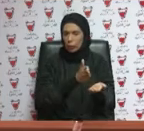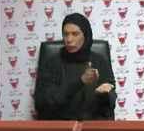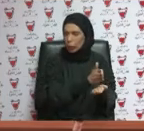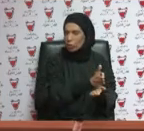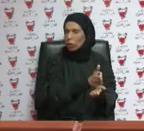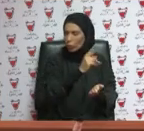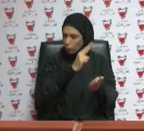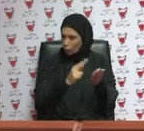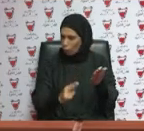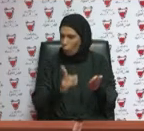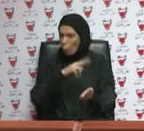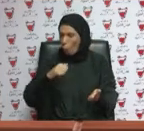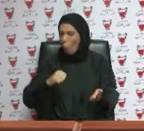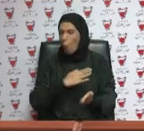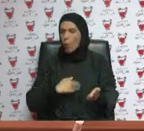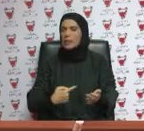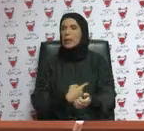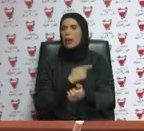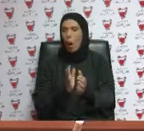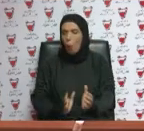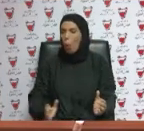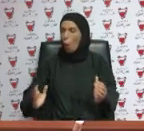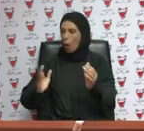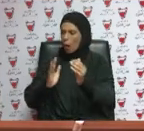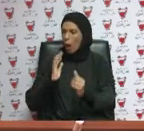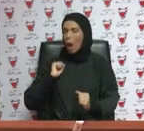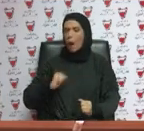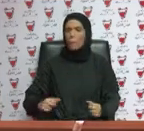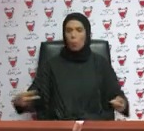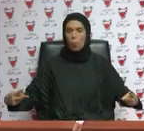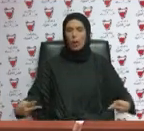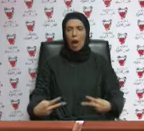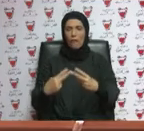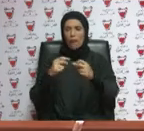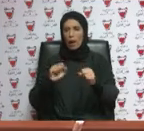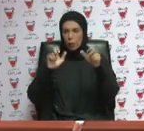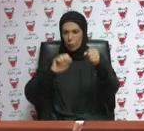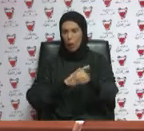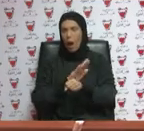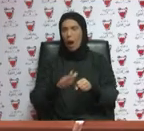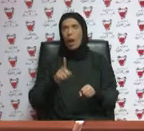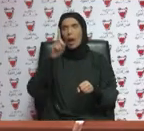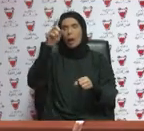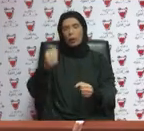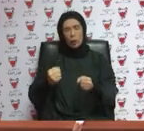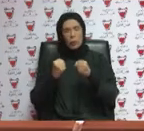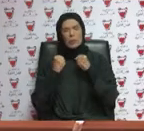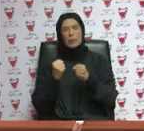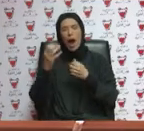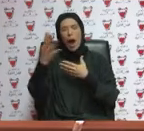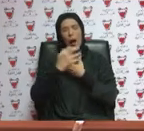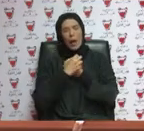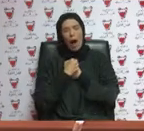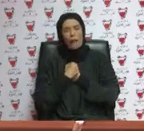اللي دائما تحثنا عليها، الحملة الوطنية لمكافحة هذا الفيروس. ربي يقويهم ويحفظهم